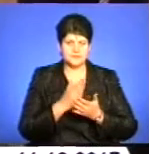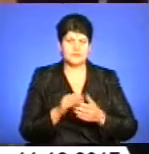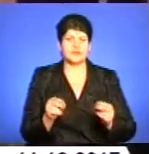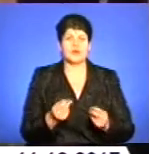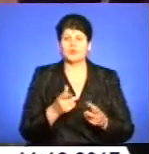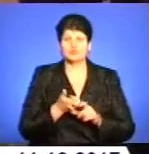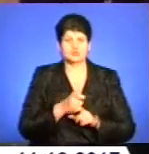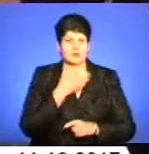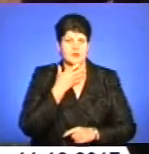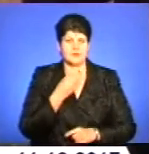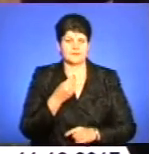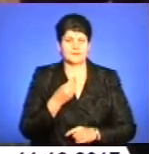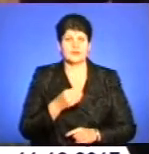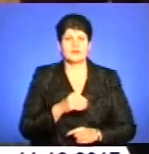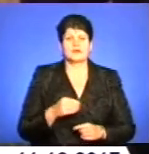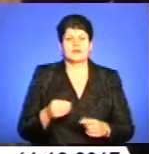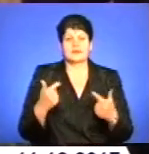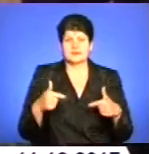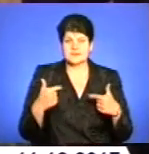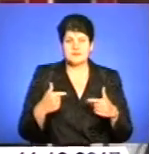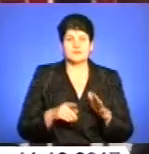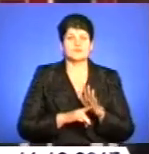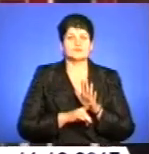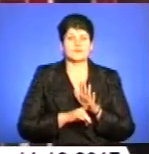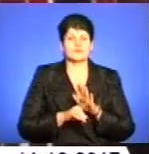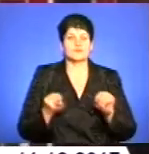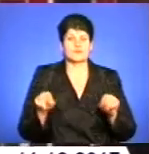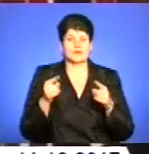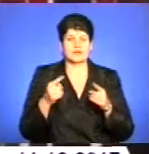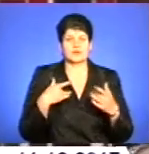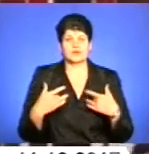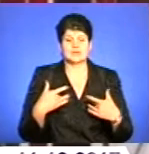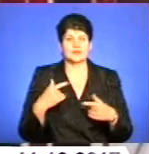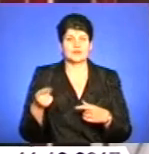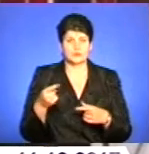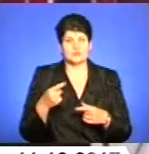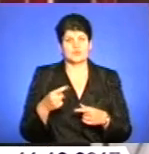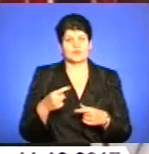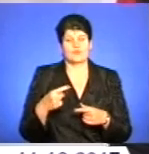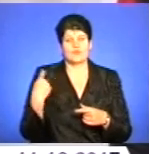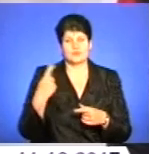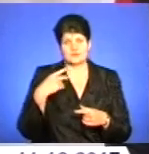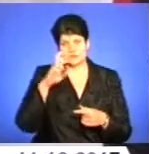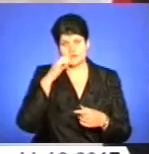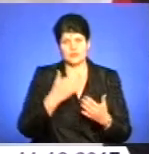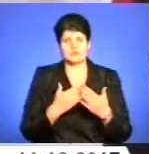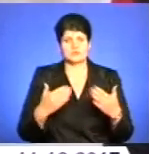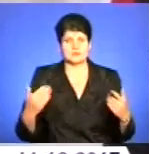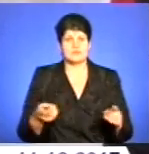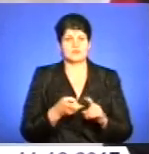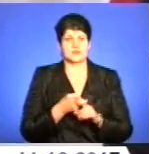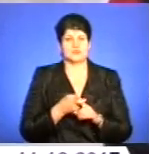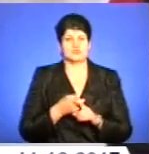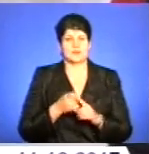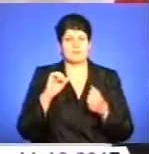гарно. Цим іспитом викладач Олег Смоляк започаткував серію концертів у Тернопільському обласному краєзнавчому музеї, присвячених пам'ятним